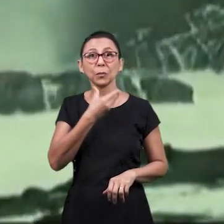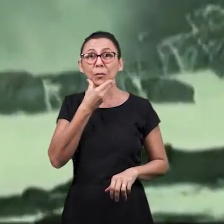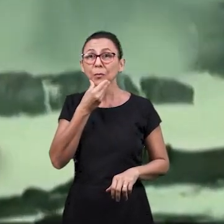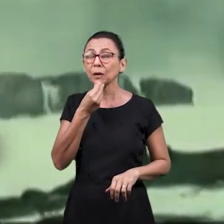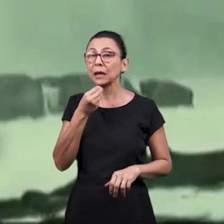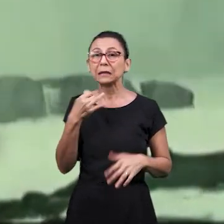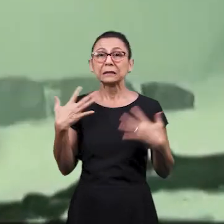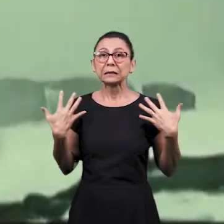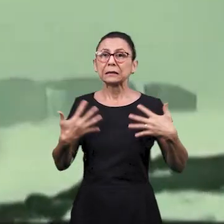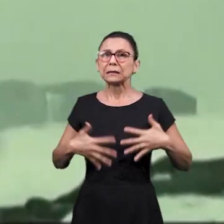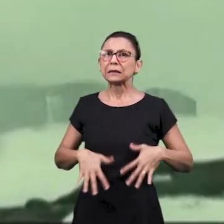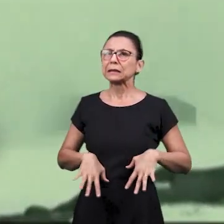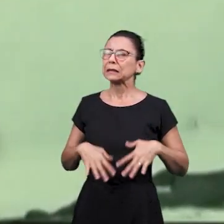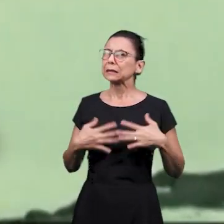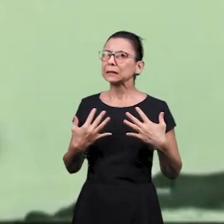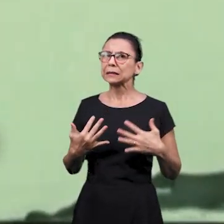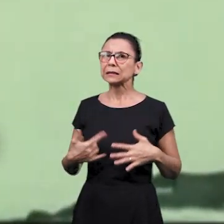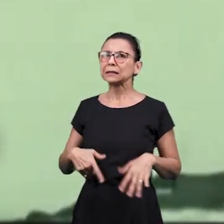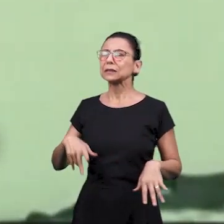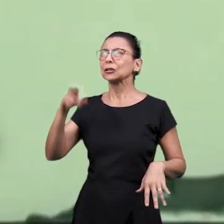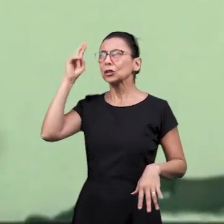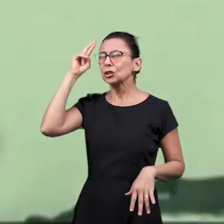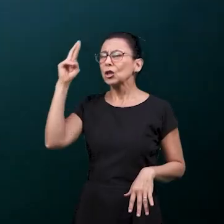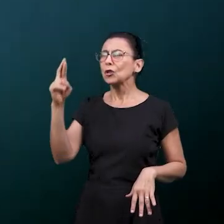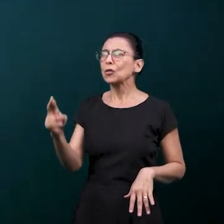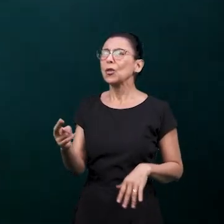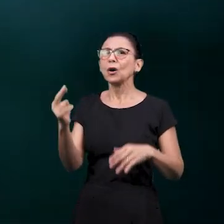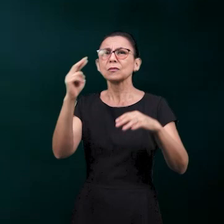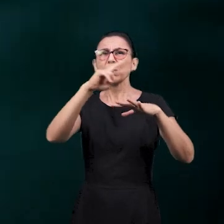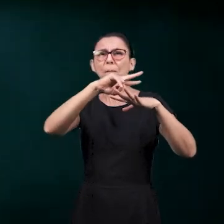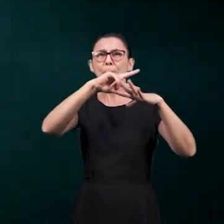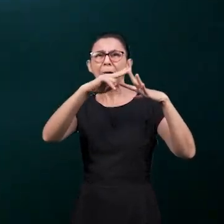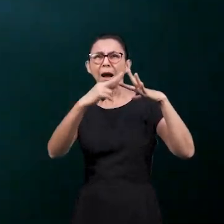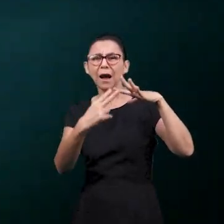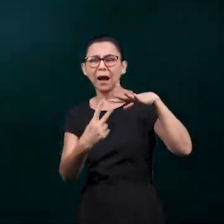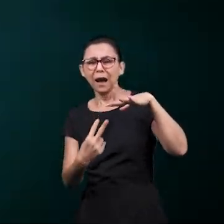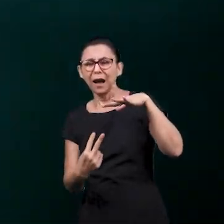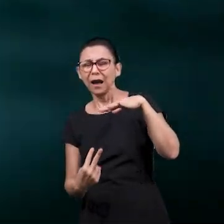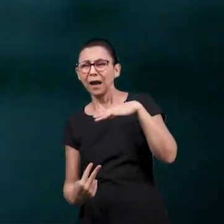Или тебя не тревожит, что смерть окружает нас?